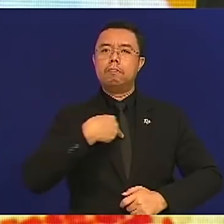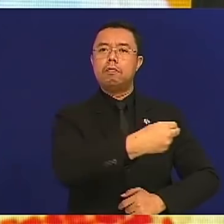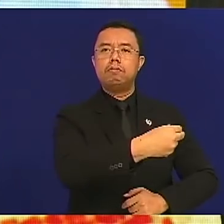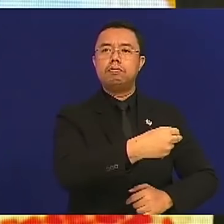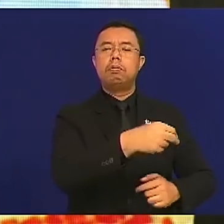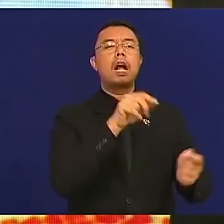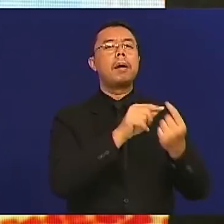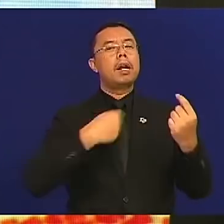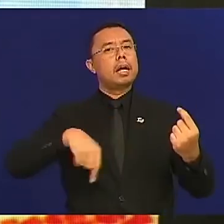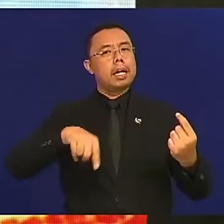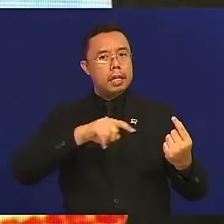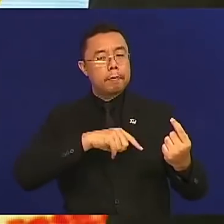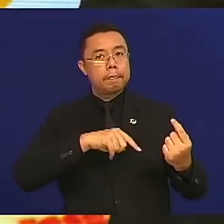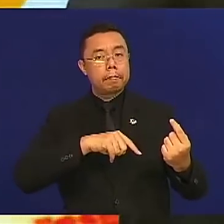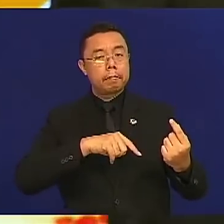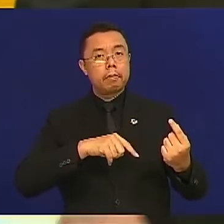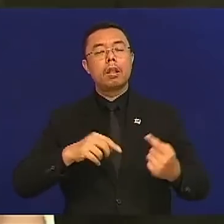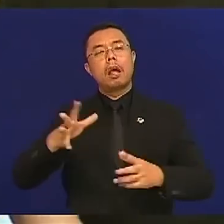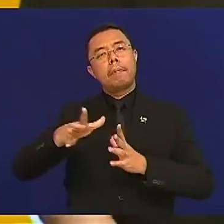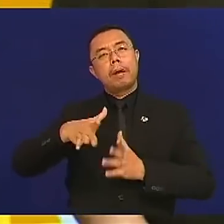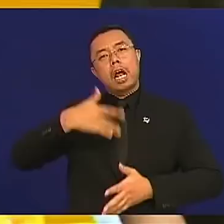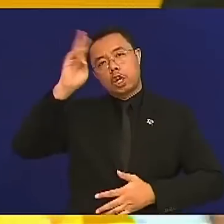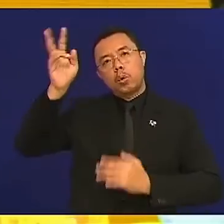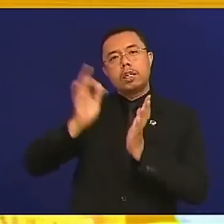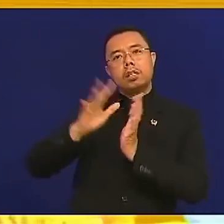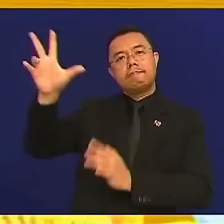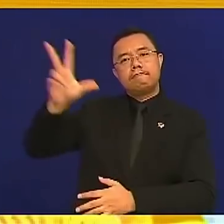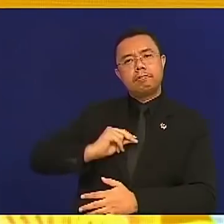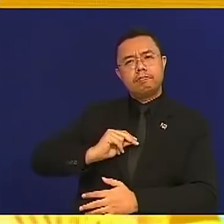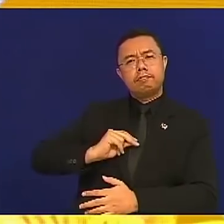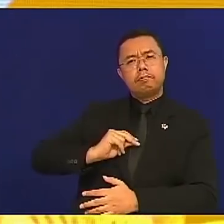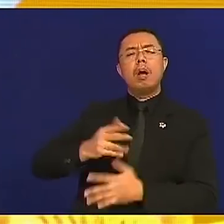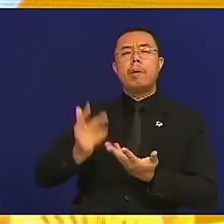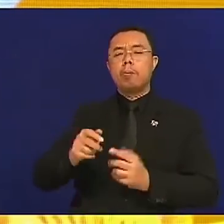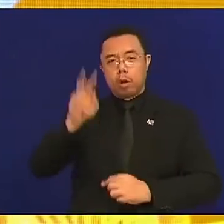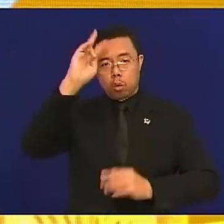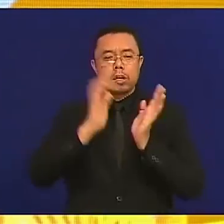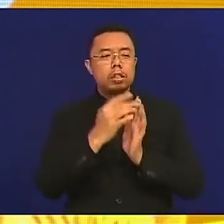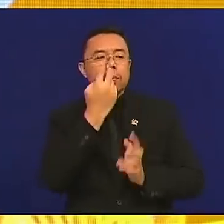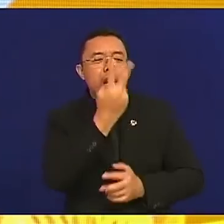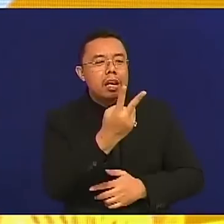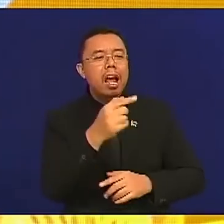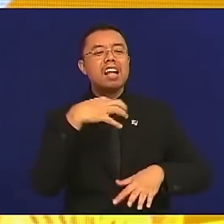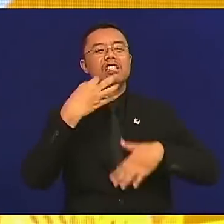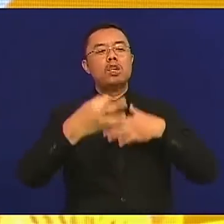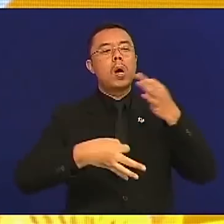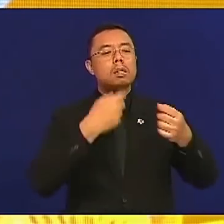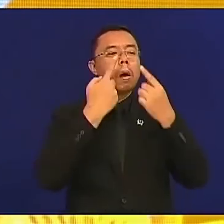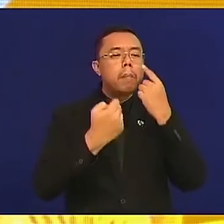menularkan kepada kita perasaan Tuhan Yesus, bagaimana dia menangisi jiwa-jiwa.